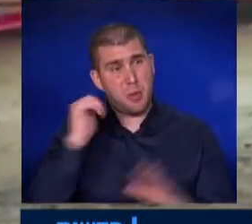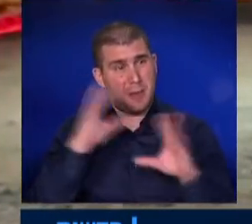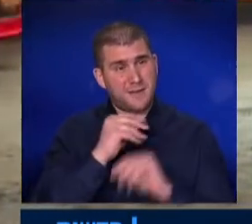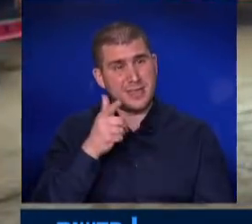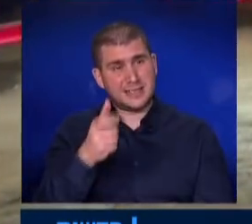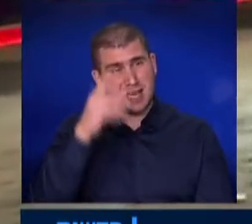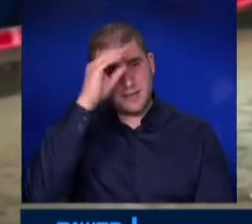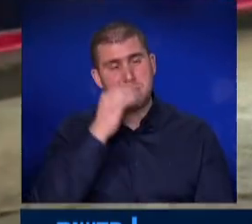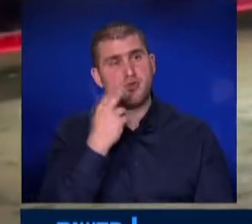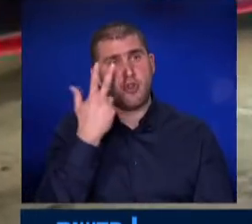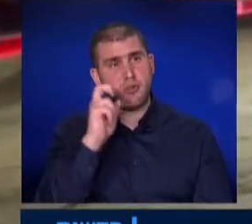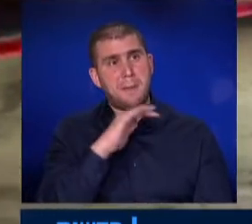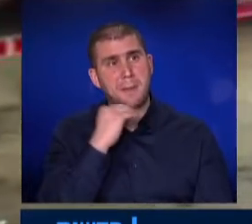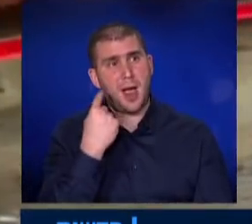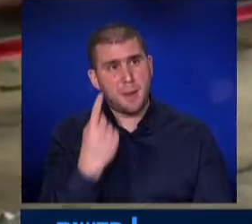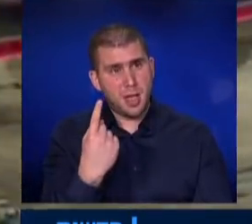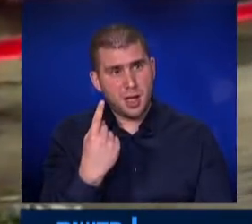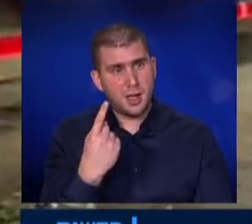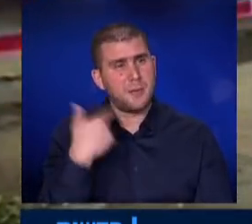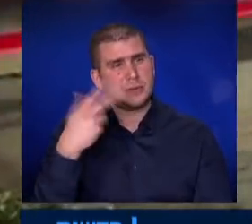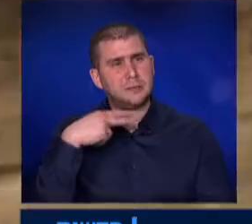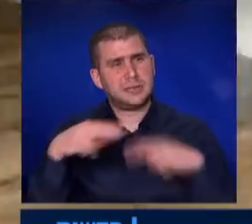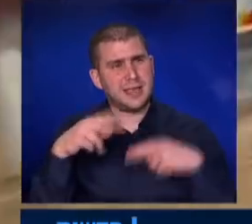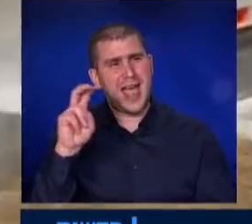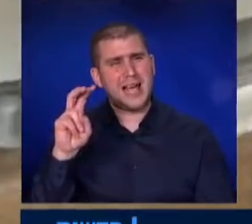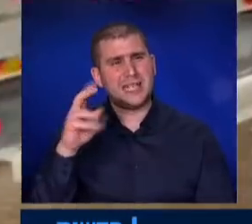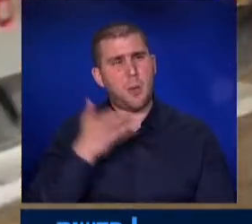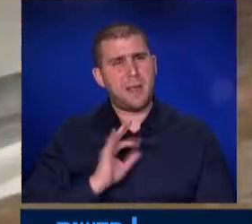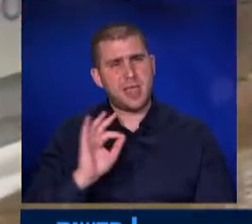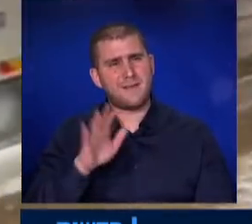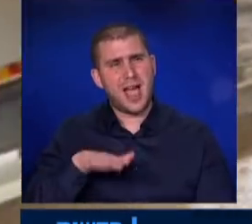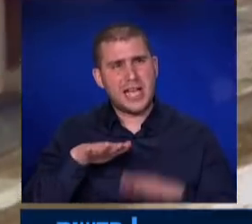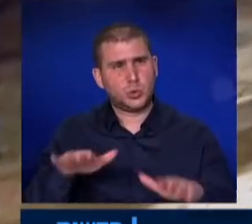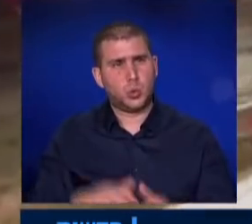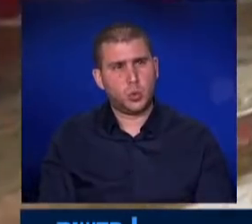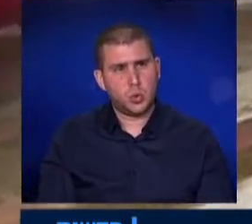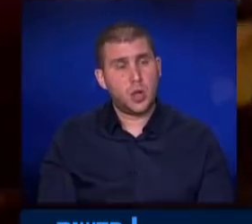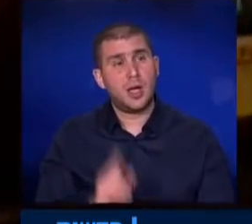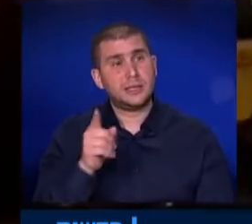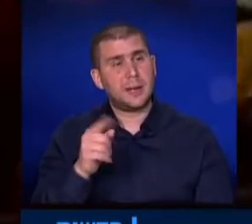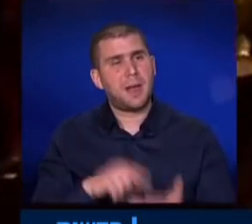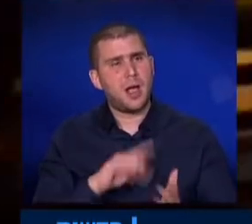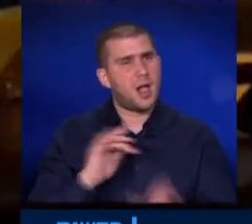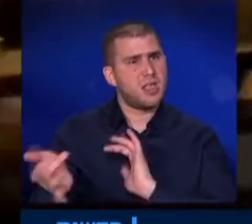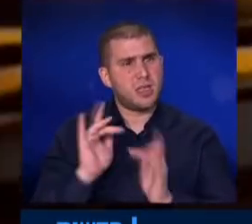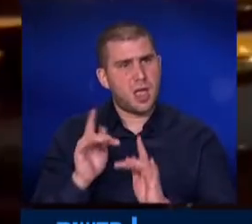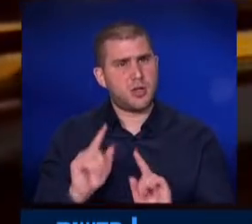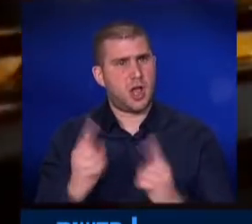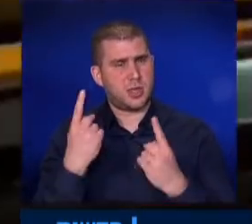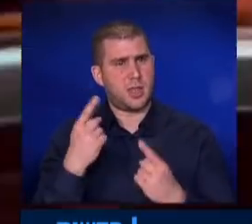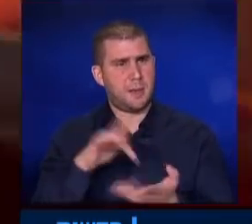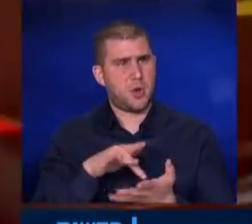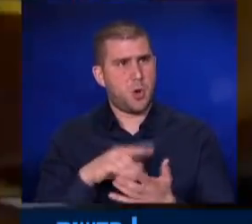נרצח גבר כבן 30 מרמלה, מחוץ למסעדת עזרא ובניו באזור. כל זאת לאחר קטטה שהתפתחה